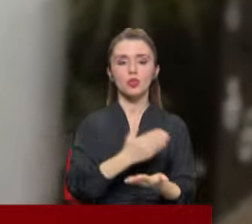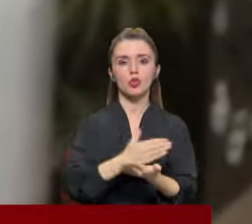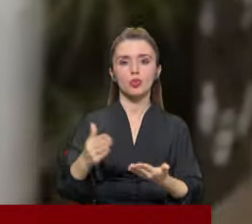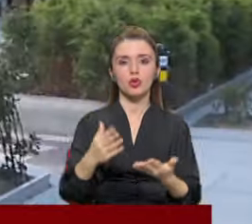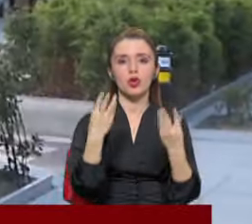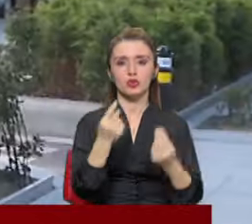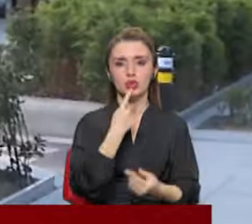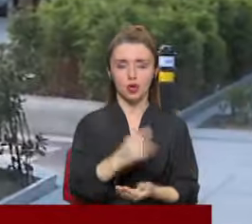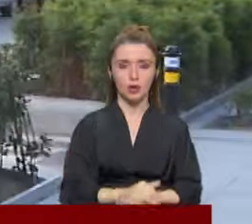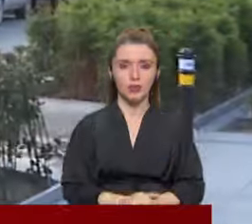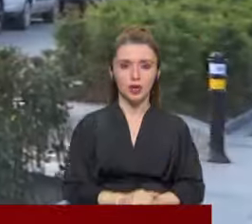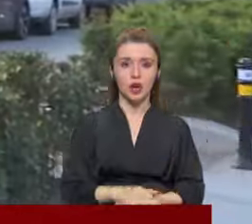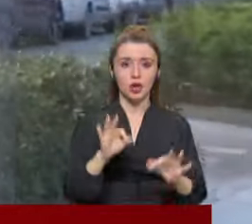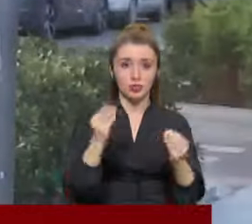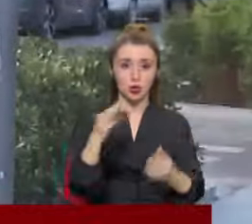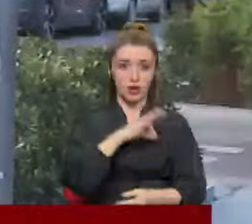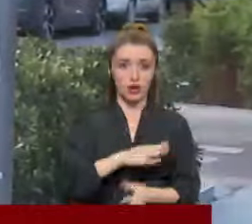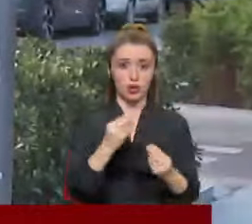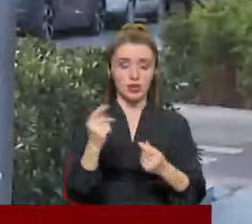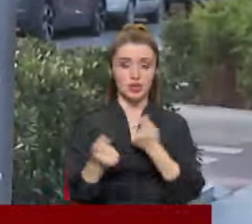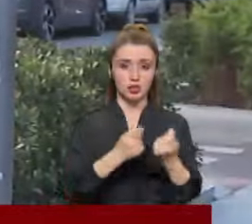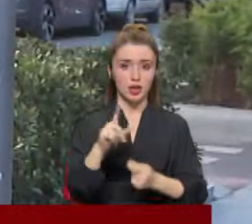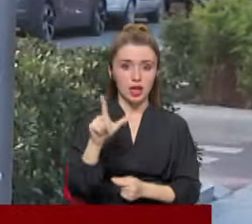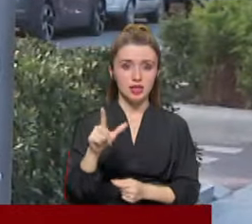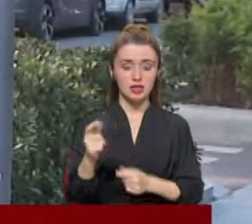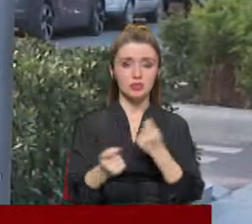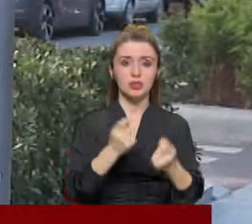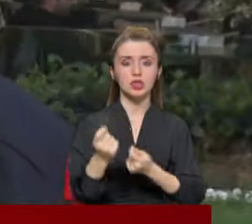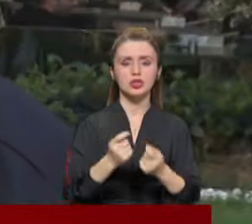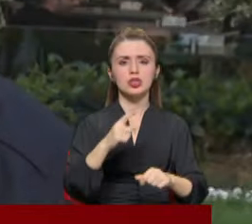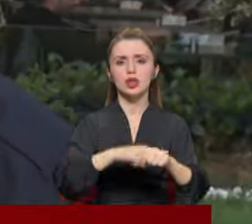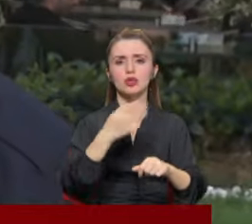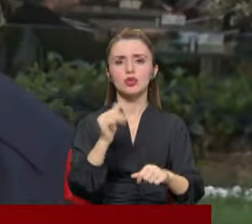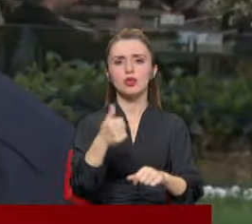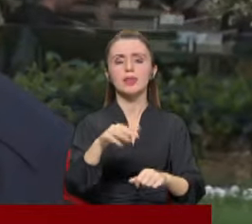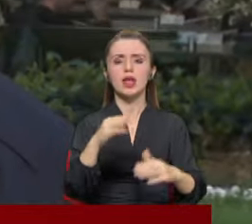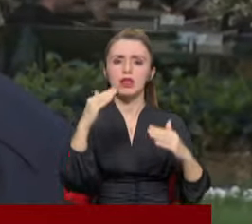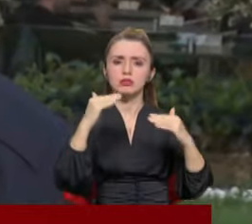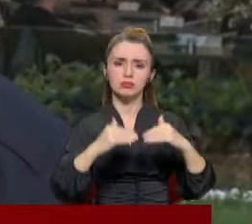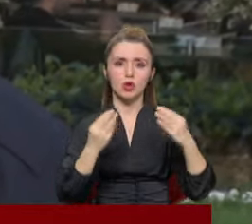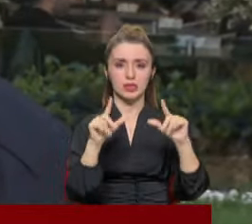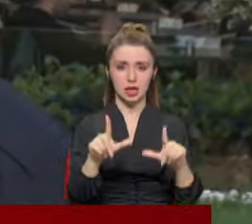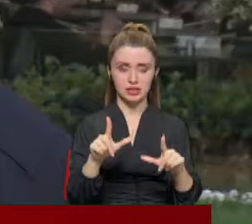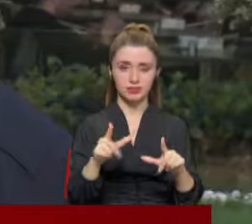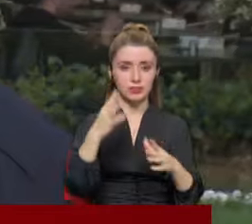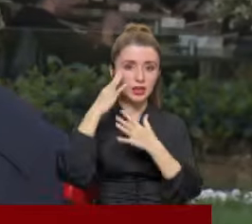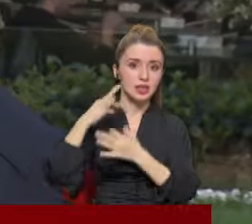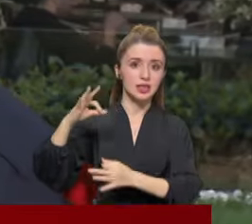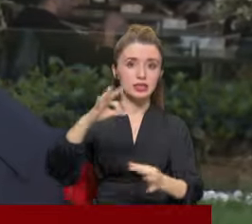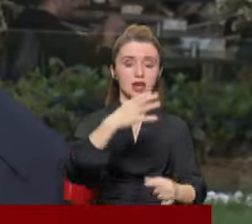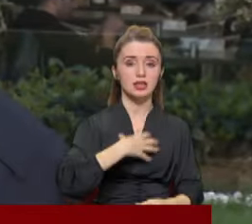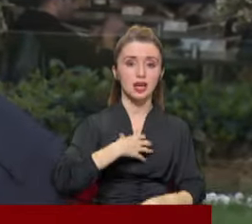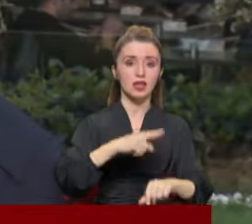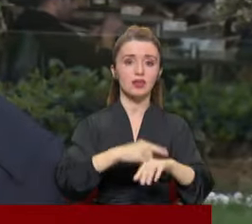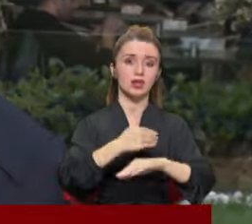getirdiklerini duyurdu. Ya önemli olan verimli çalışmak zaten. İşimi yaptıktan sonra zaten kaç saat çalışsa önemli değil yani. Kısalsa daha iyi olur diye düşünüyorum. Hani insanların biraz kendine de